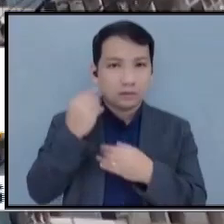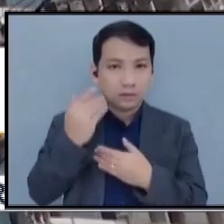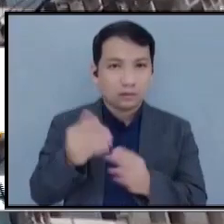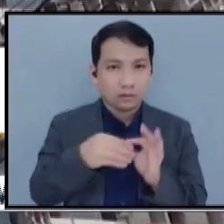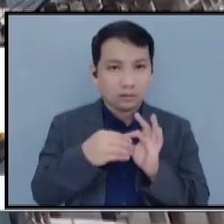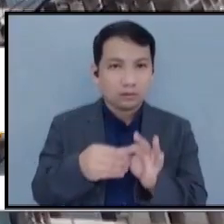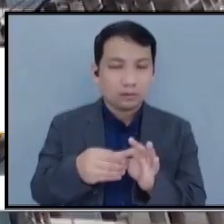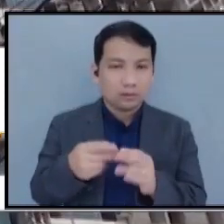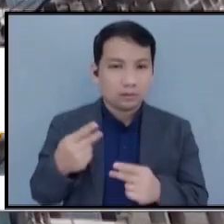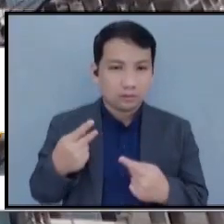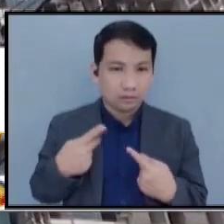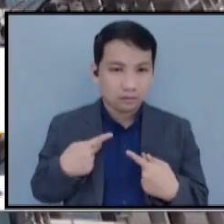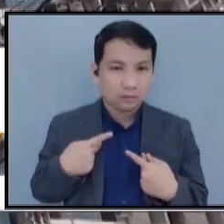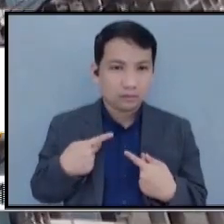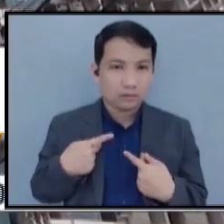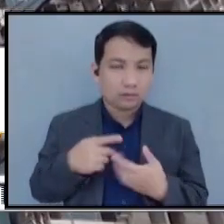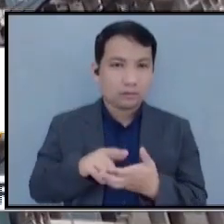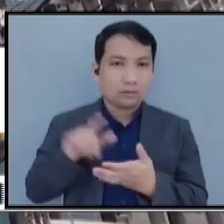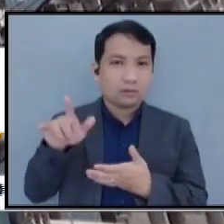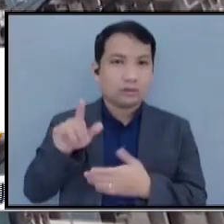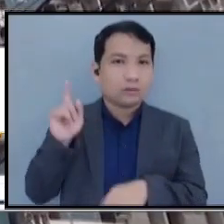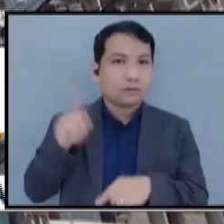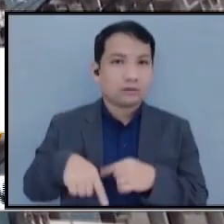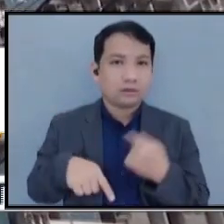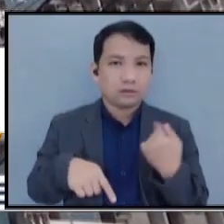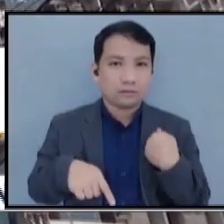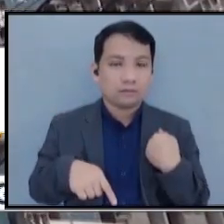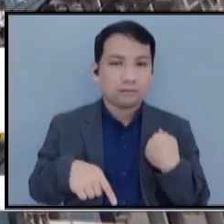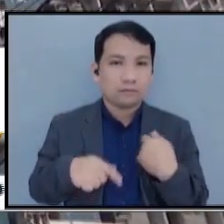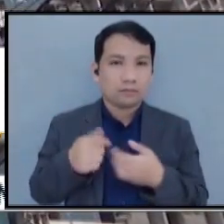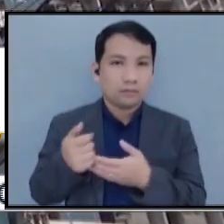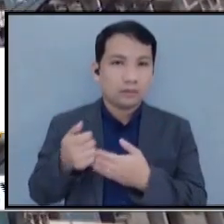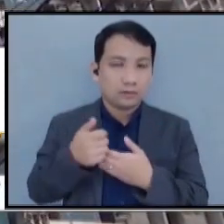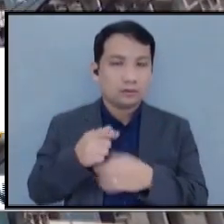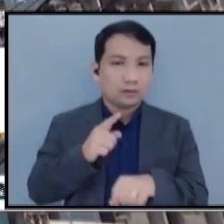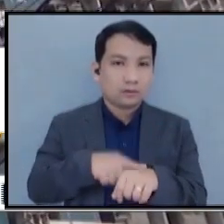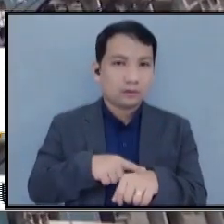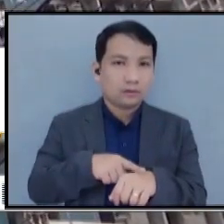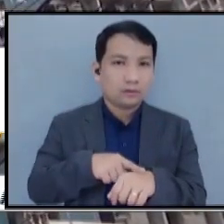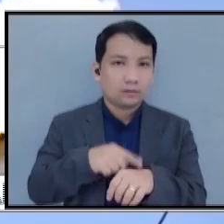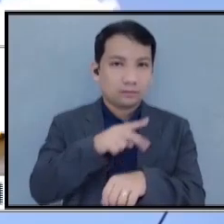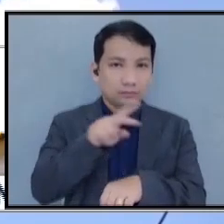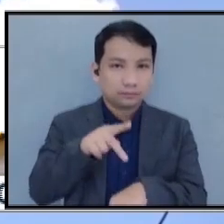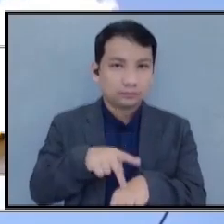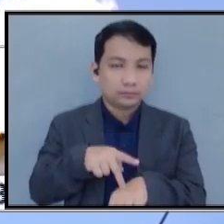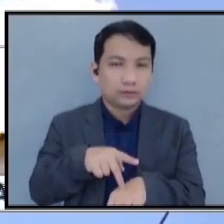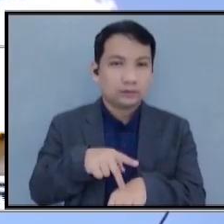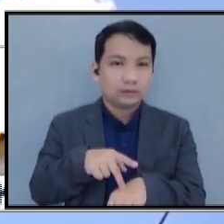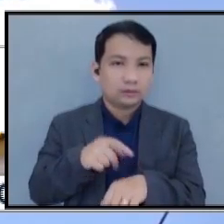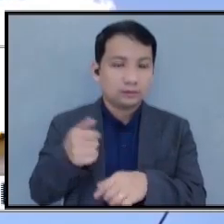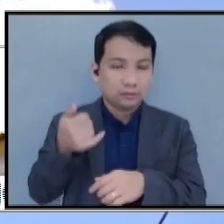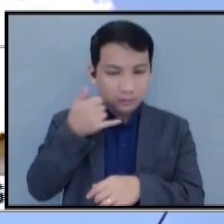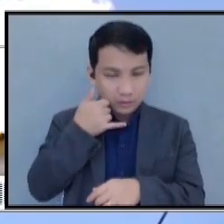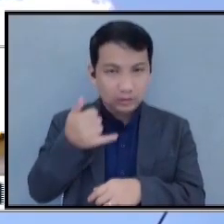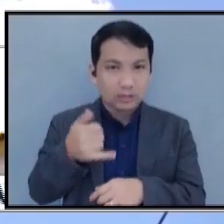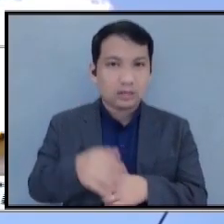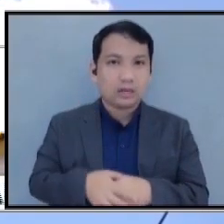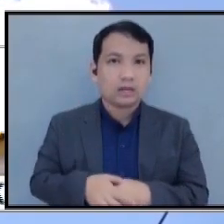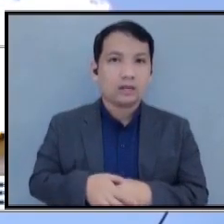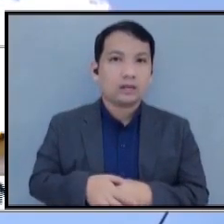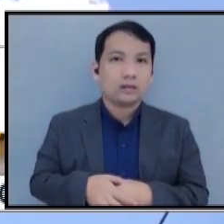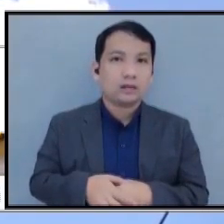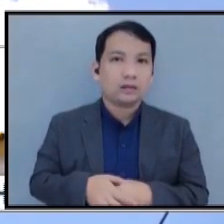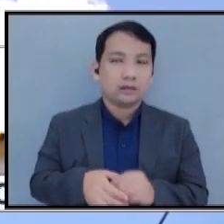nasa abroad dahil hindi na nila kailangang hintayin ang oras sa Pilipinas upang sila'y makatawag inulunsad rin ng ph